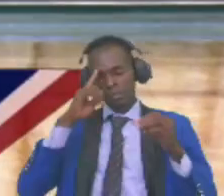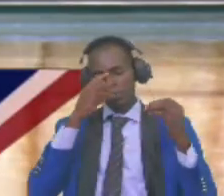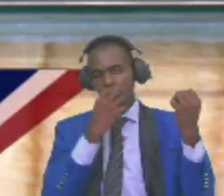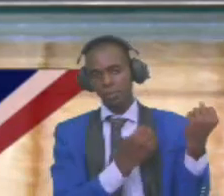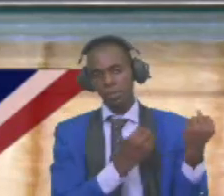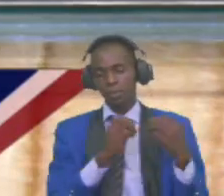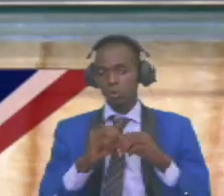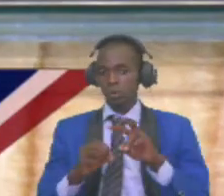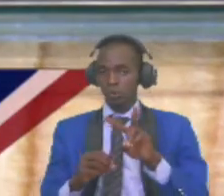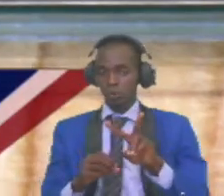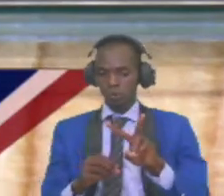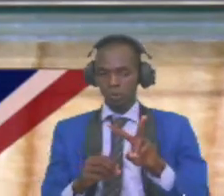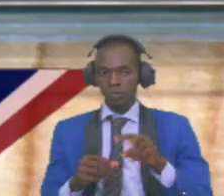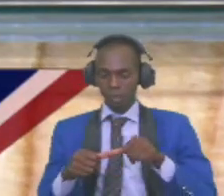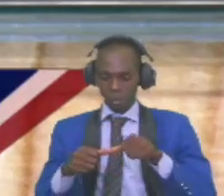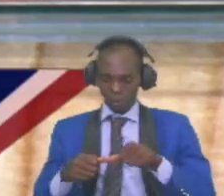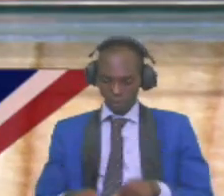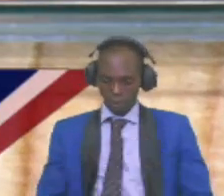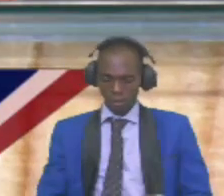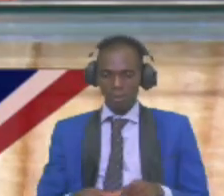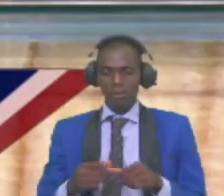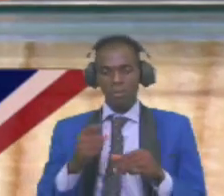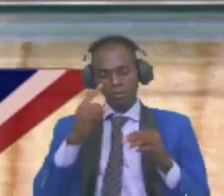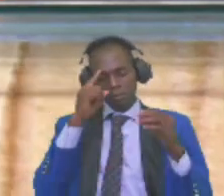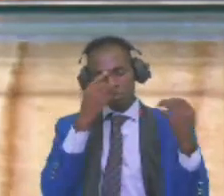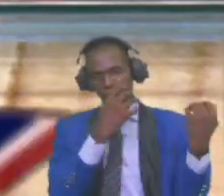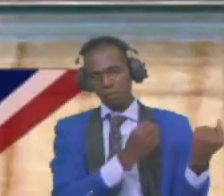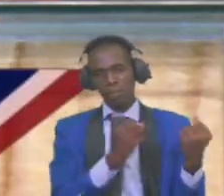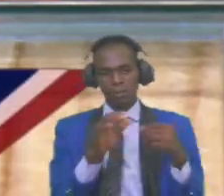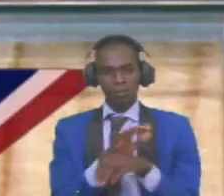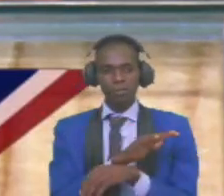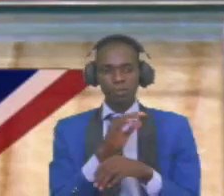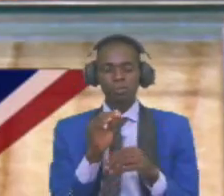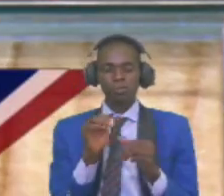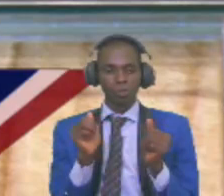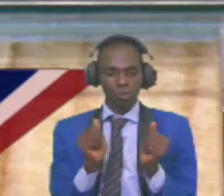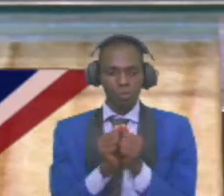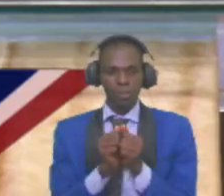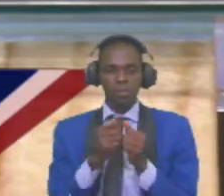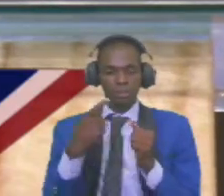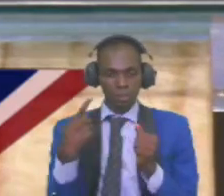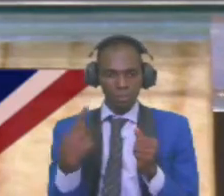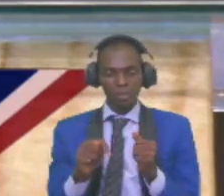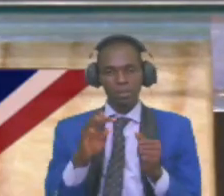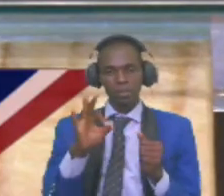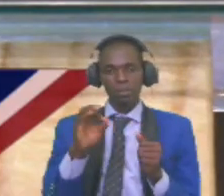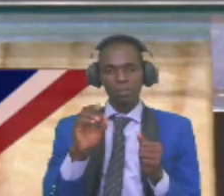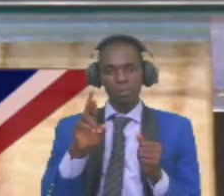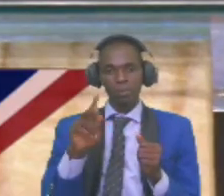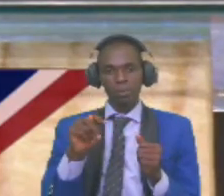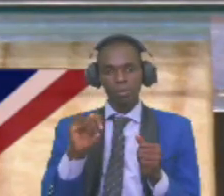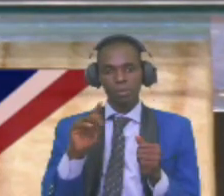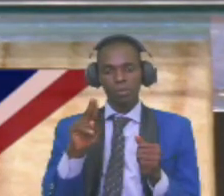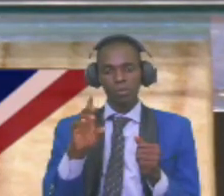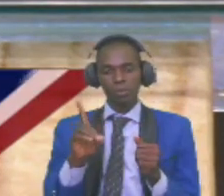dans la foi numéro 2 demeurer fidèle avec courage de mes